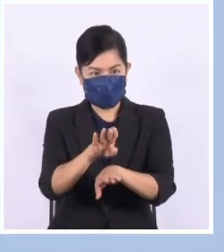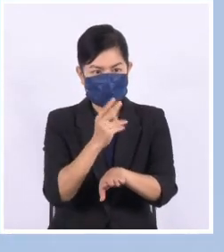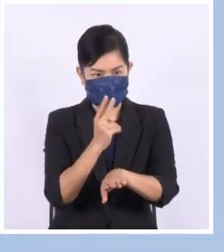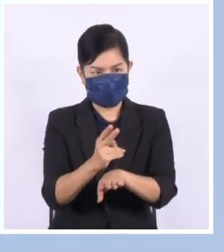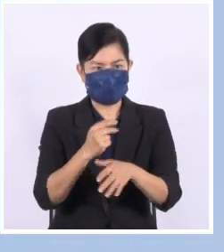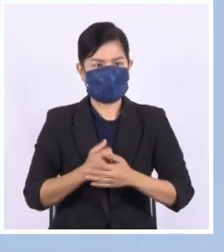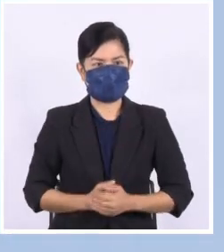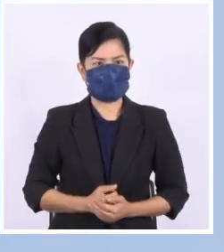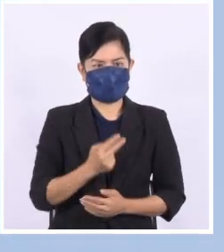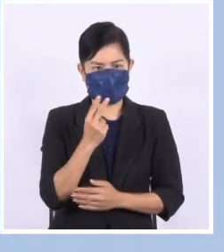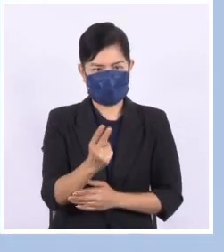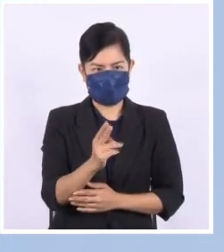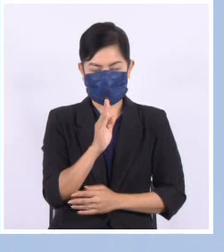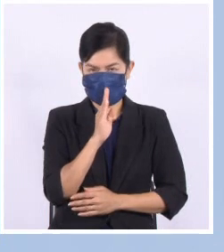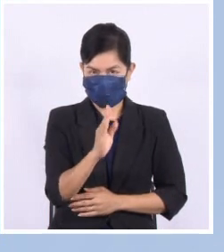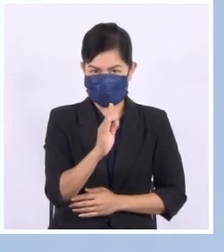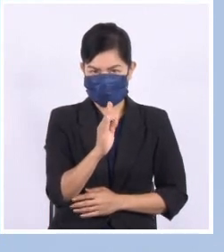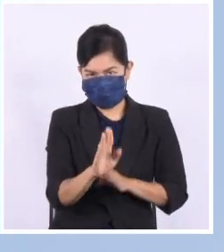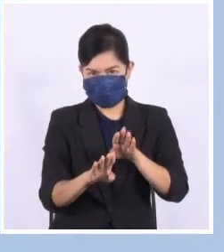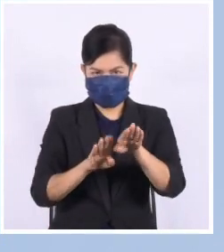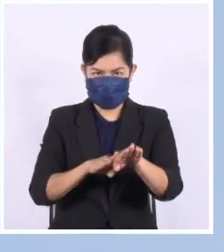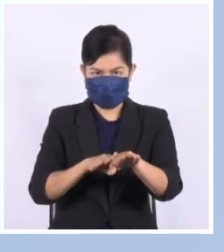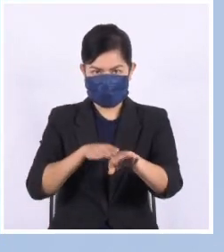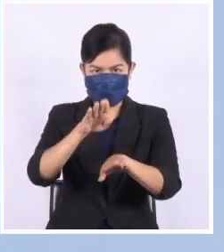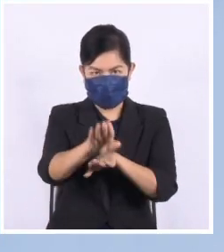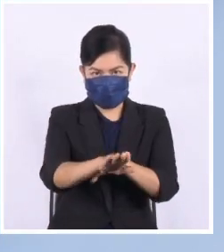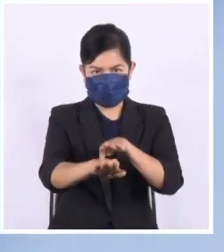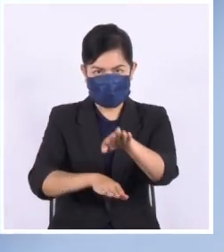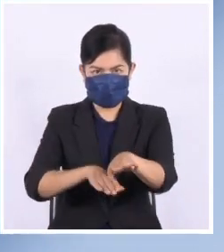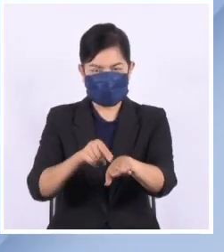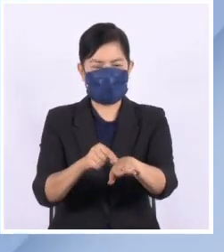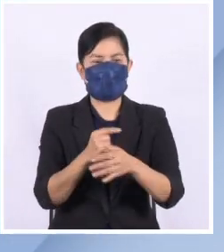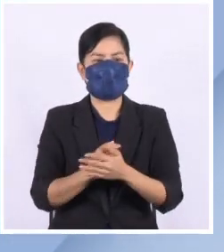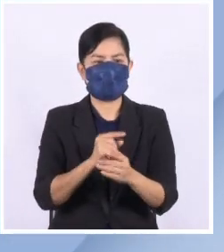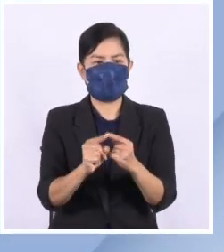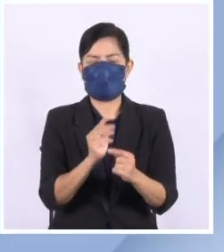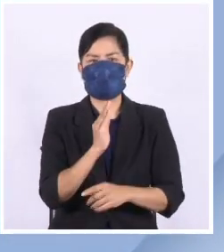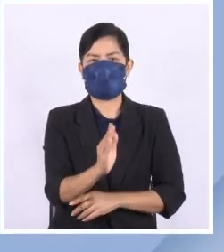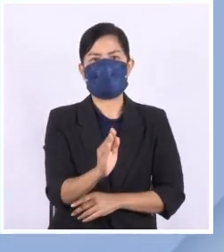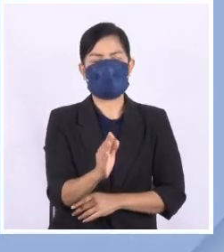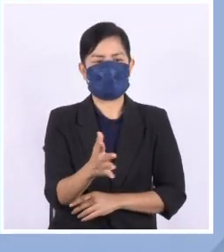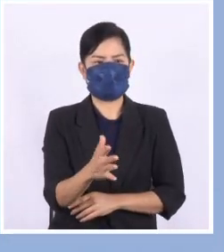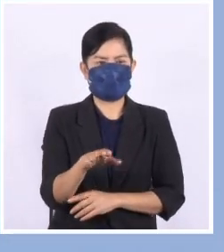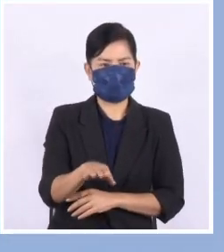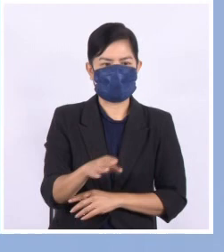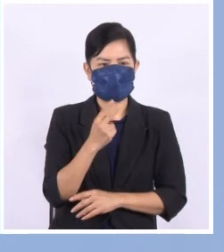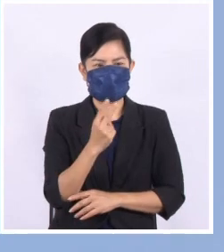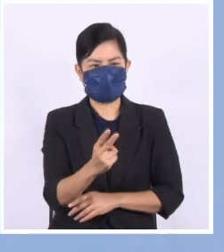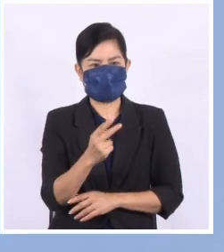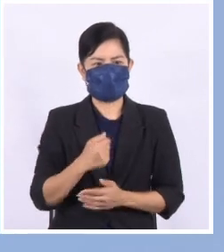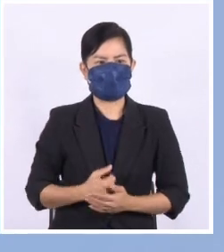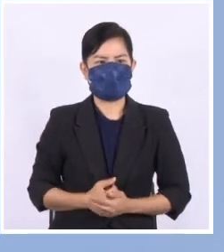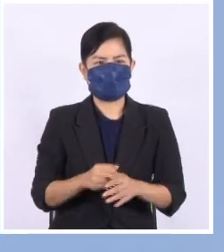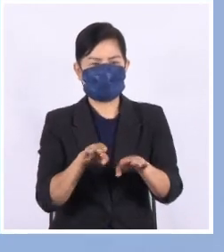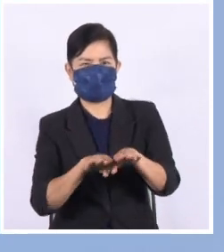ทำท่า ใช่ทำท่าเนี่ยเดินตับตับตับเลย เดินให้ตรงเส้นหน่อย แต่ว่าไม่ตรงเส้นฮะ ไม่ตรงใช่ไหม ปากที่หนึ่งปากเอาเซแล้ว